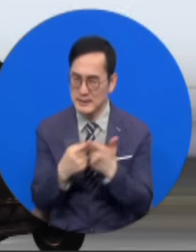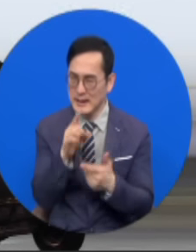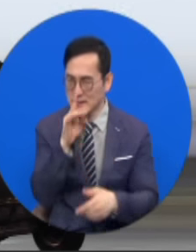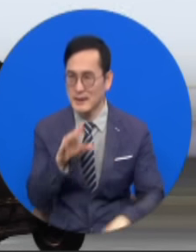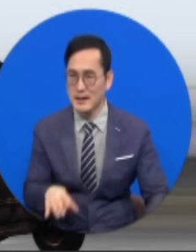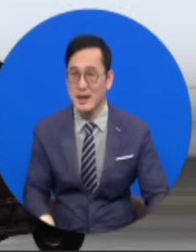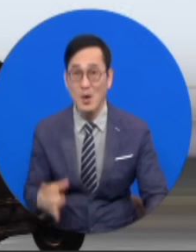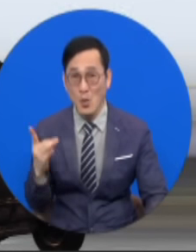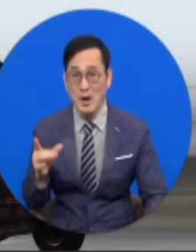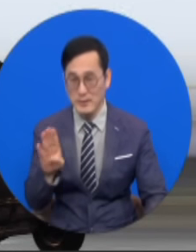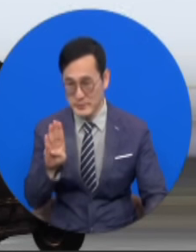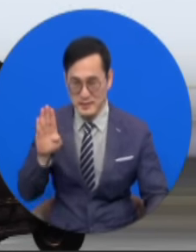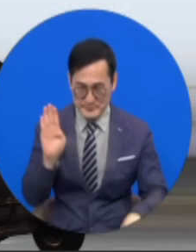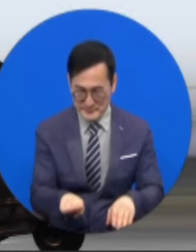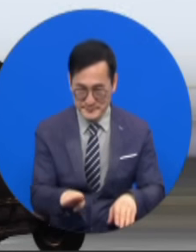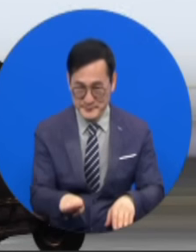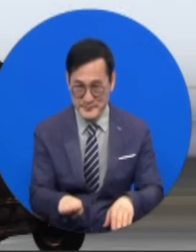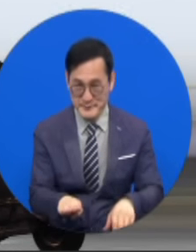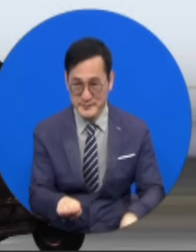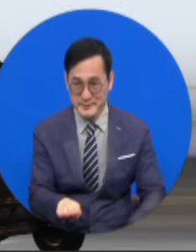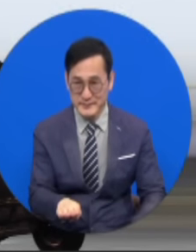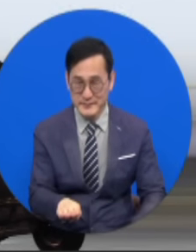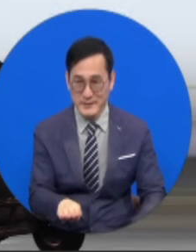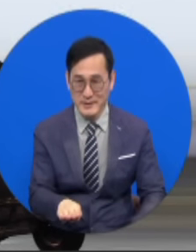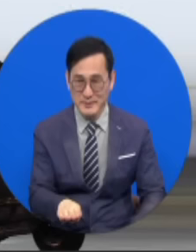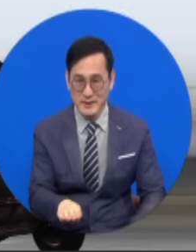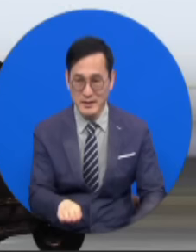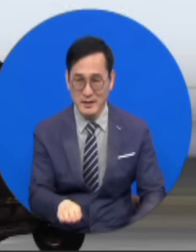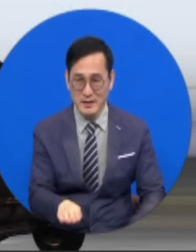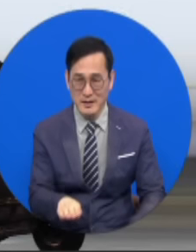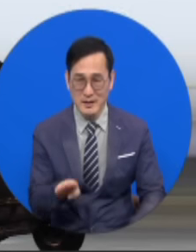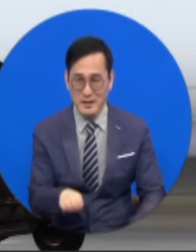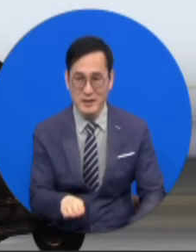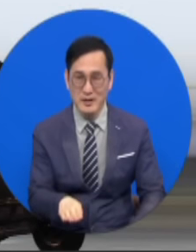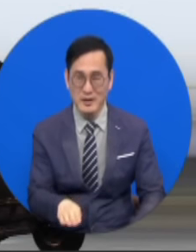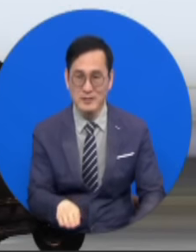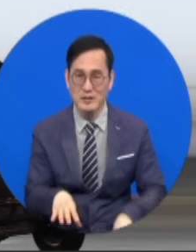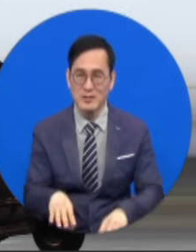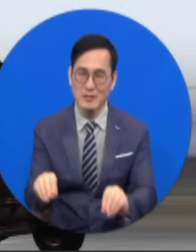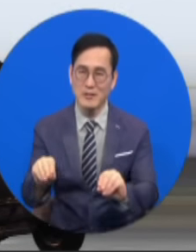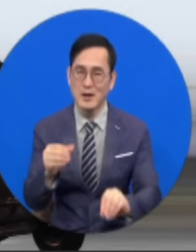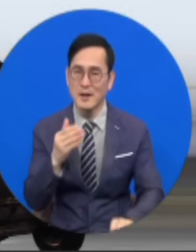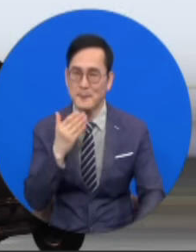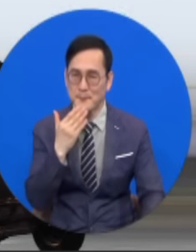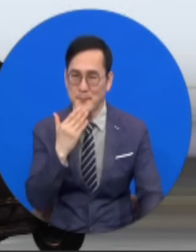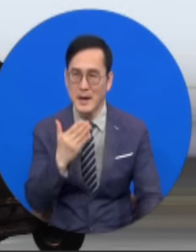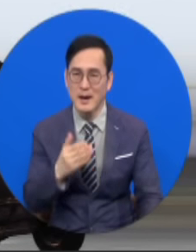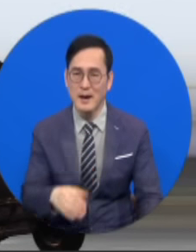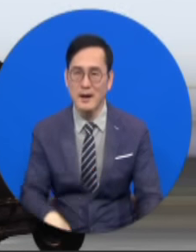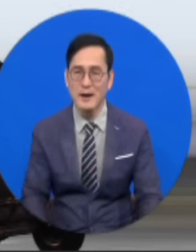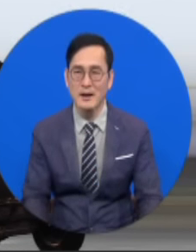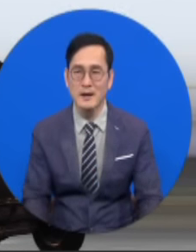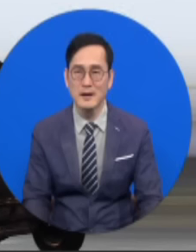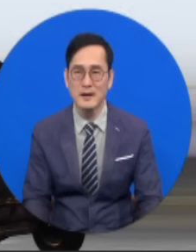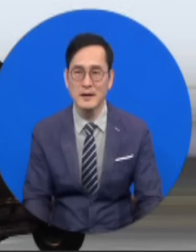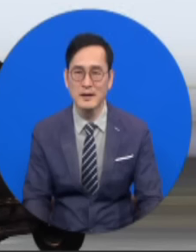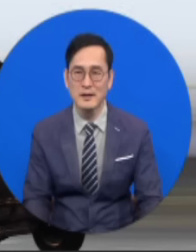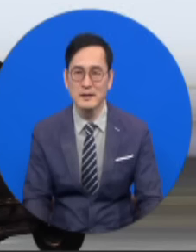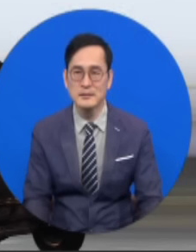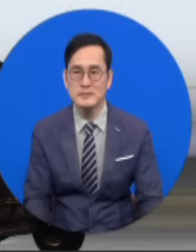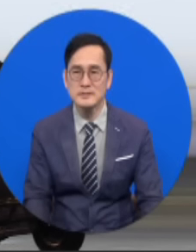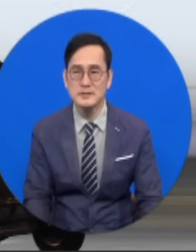먹통이 될 수 있다 라고 얘기하고 있습니다 급발 신일지 아닐지 이게